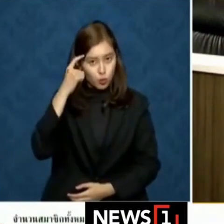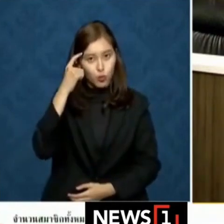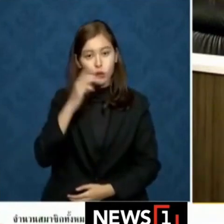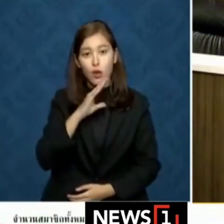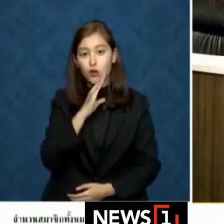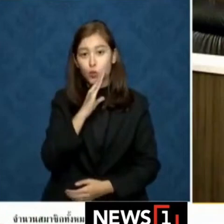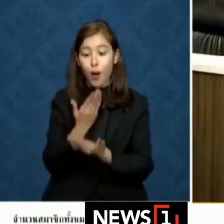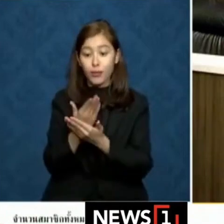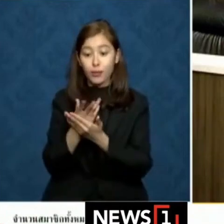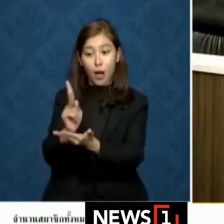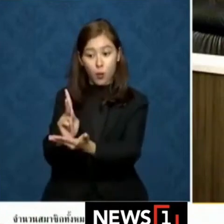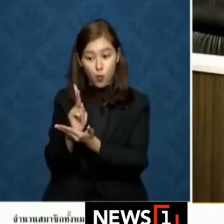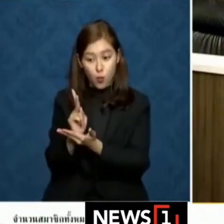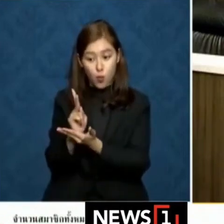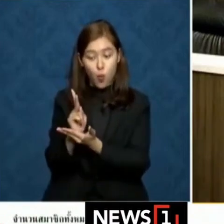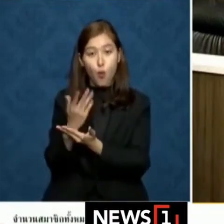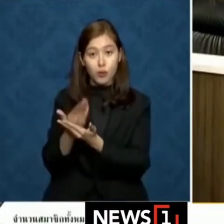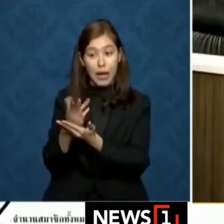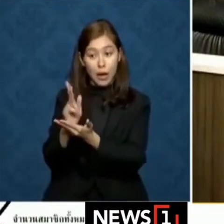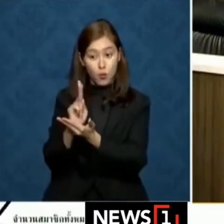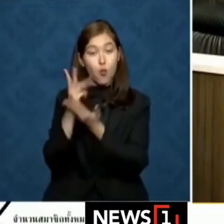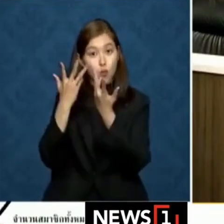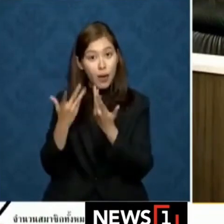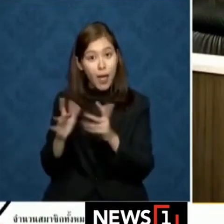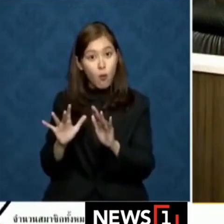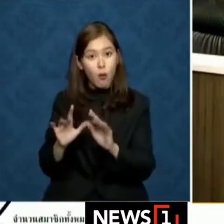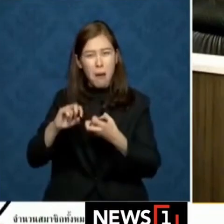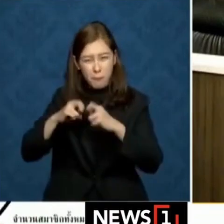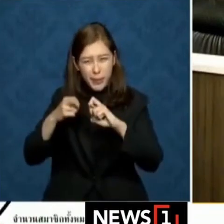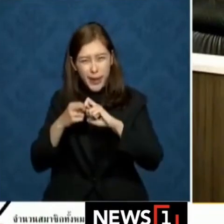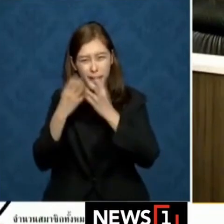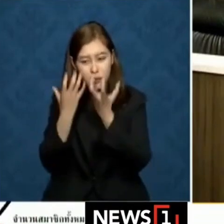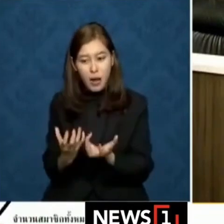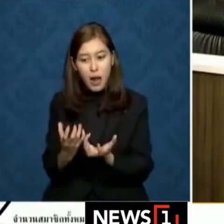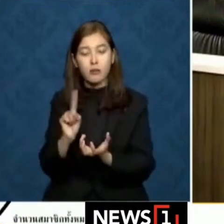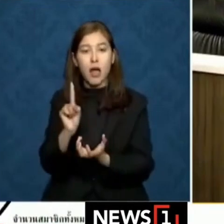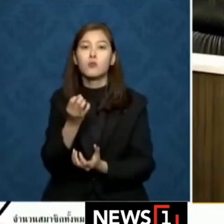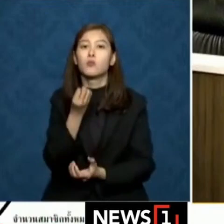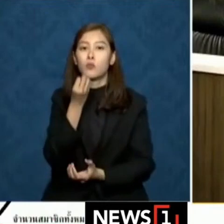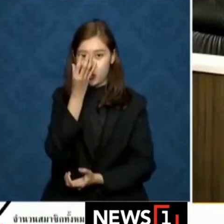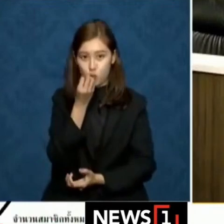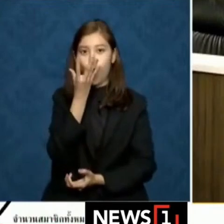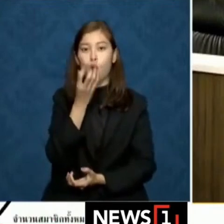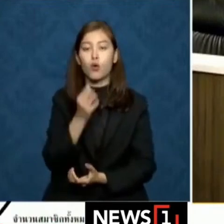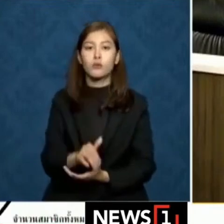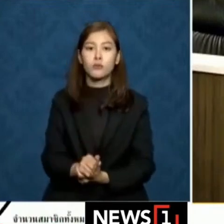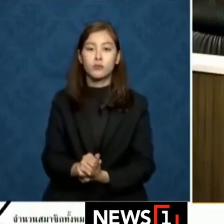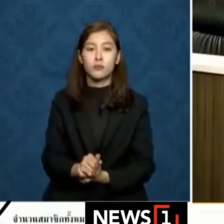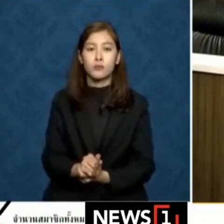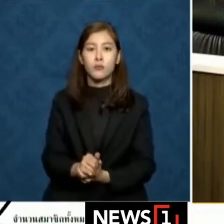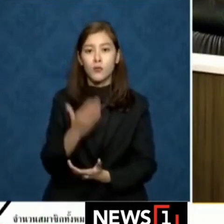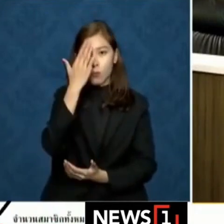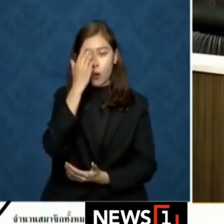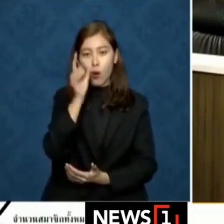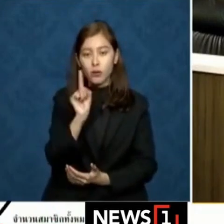อภิอธิบายกันนะคะในส่วนของรายละเอียดหากพาคุณผู้ชมไปฟังนะคะบางช่วงบางตตอนกับบรรยากาศที่เกิดขึ้นในการ